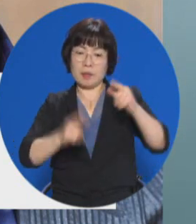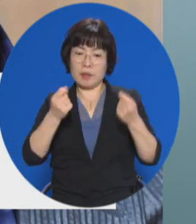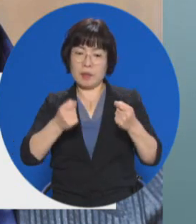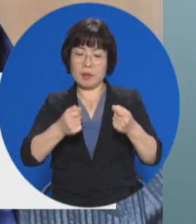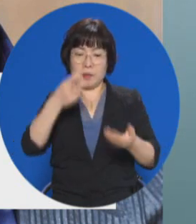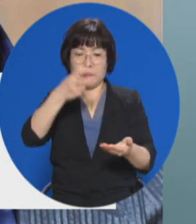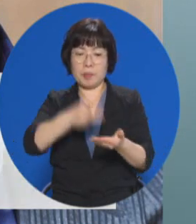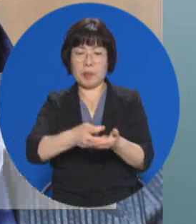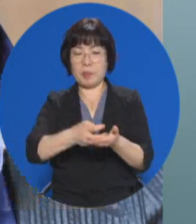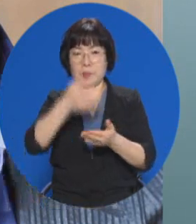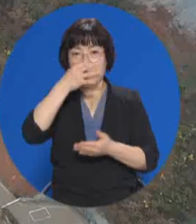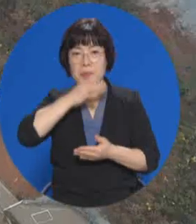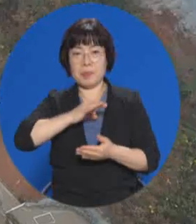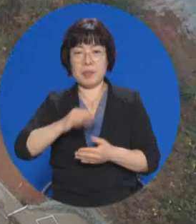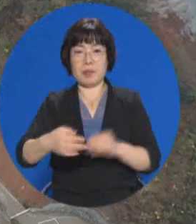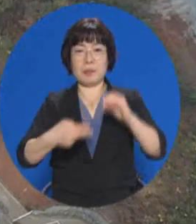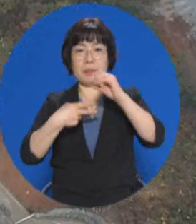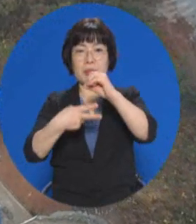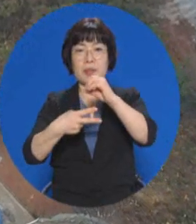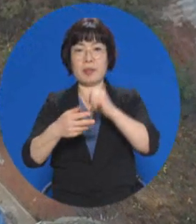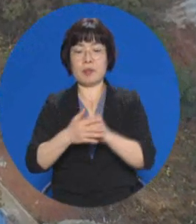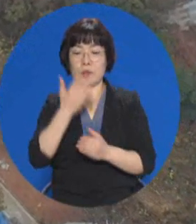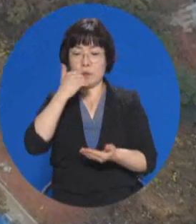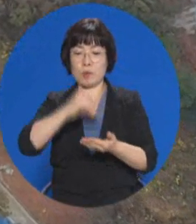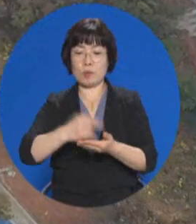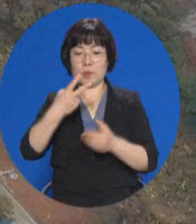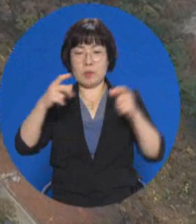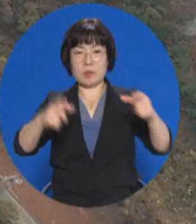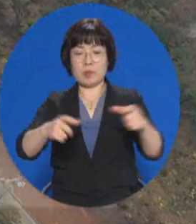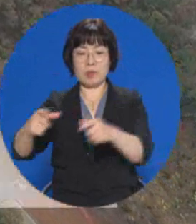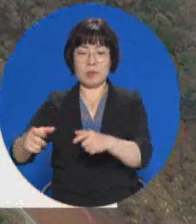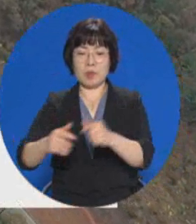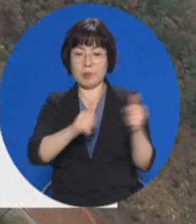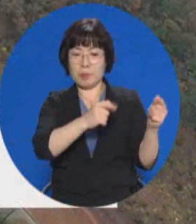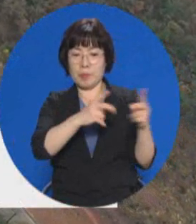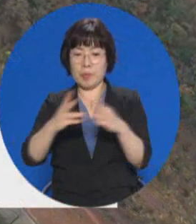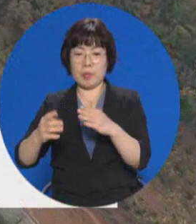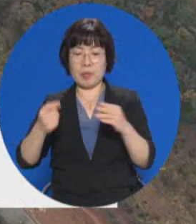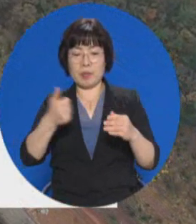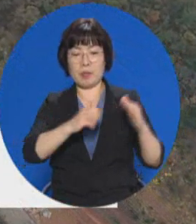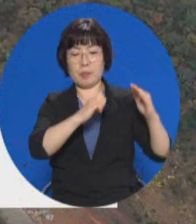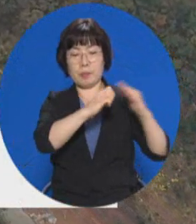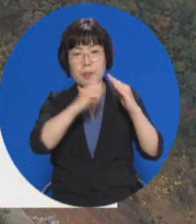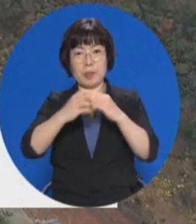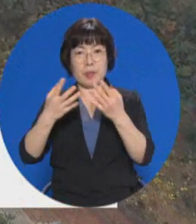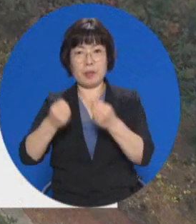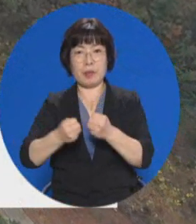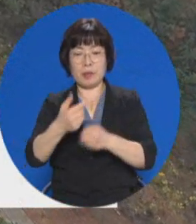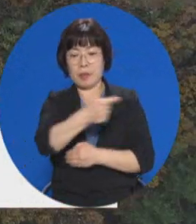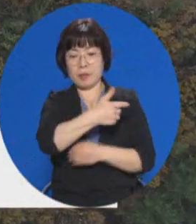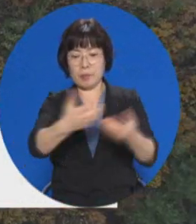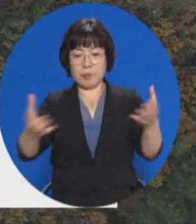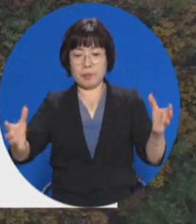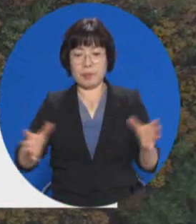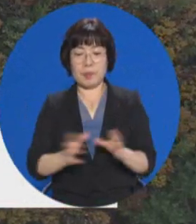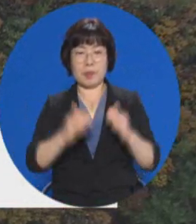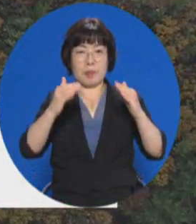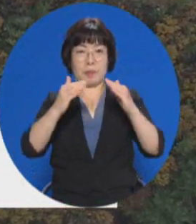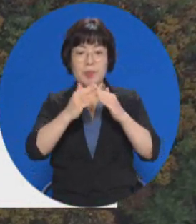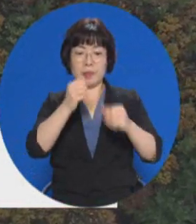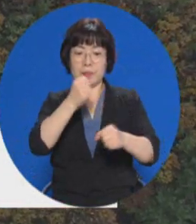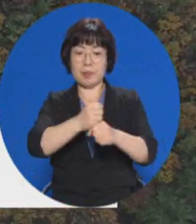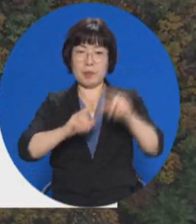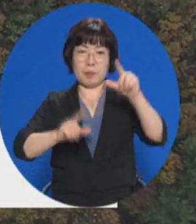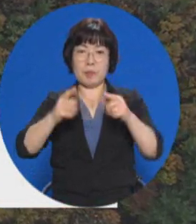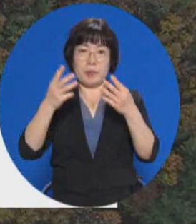아무 효용 없다. 실제로 돌산 지역 곳곳에서는 여러 채의 작은 펜션동들이 모여 대규모 단지를 형성한 모습을